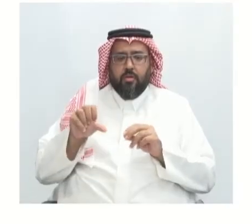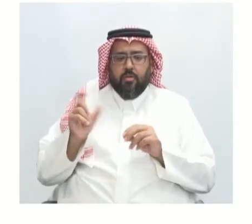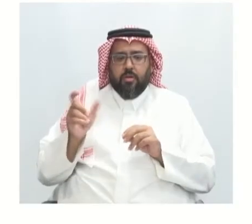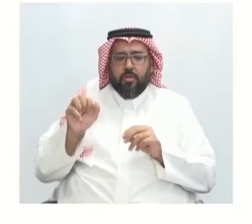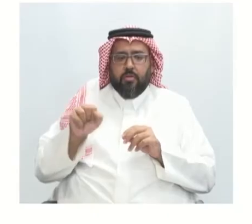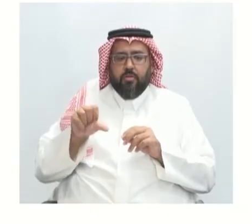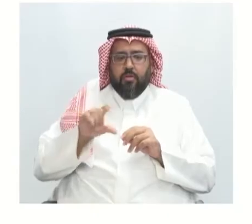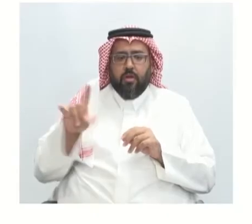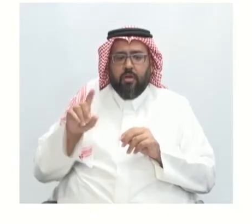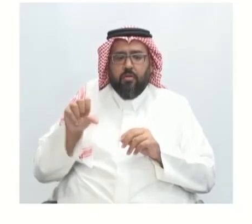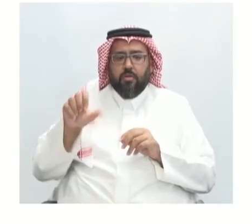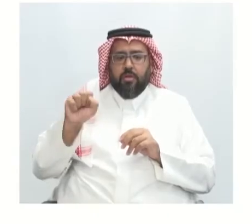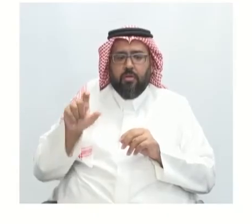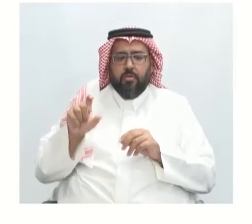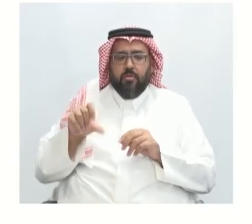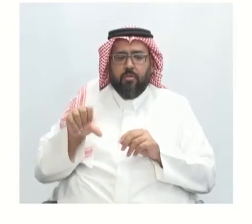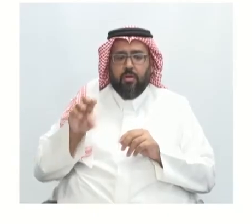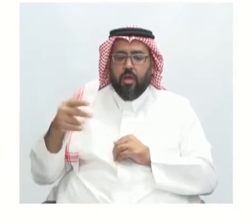الشوكه يشاكها